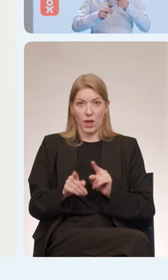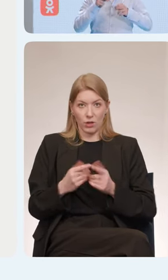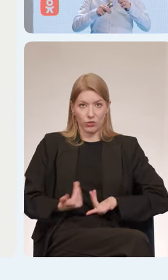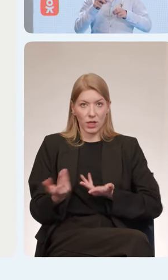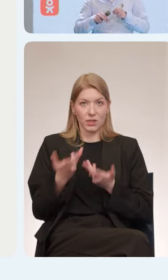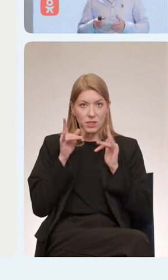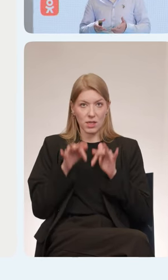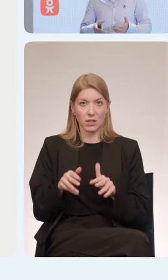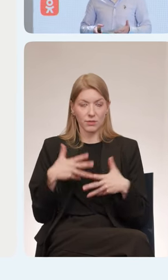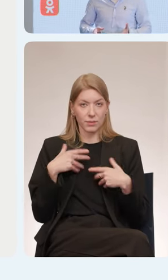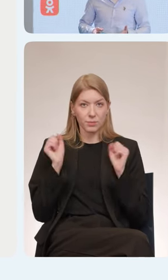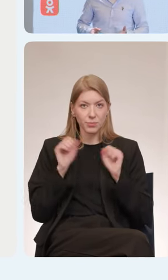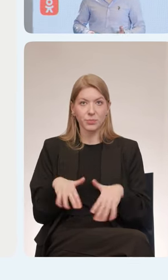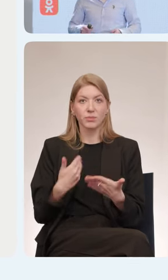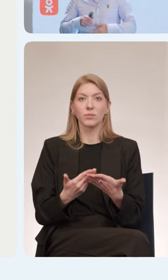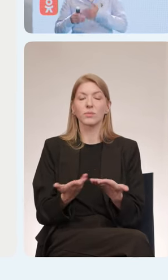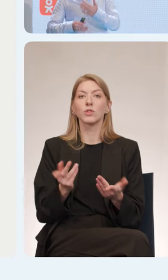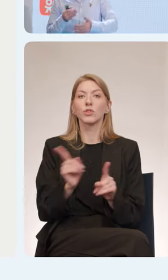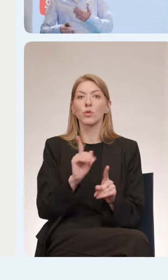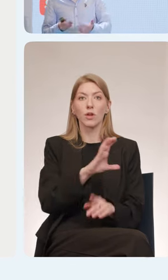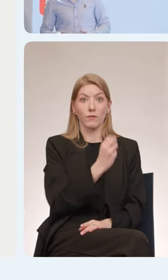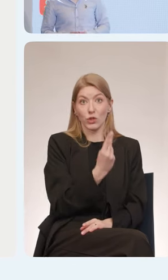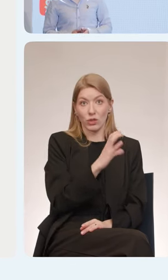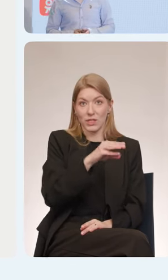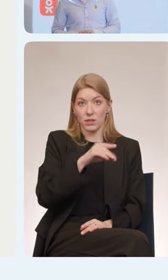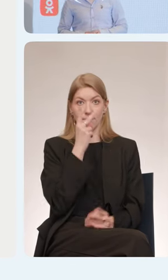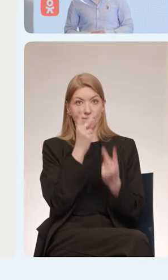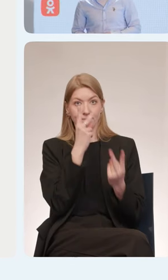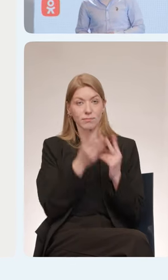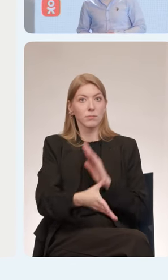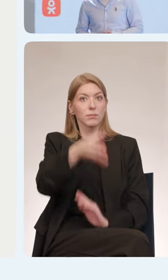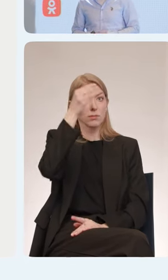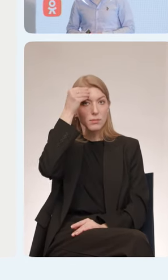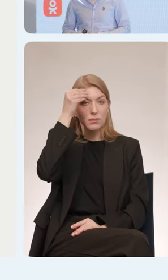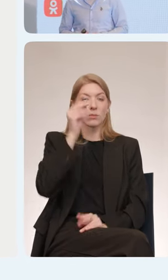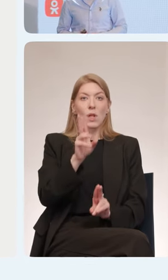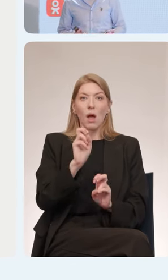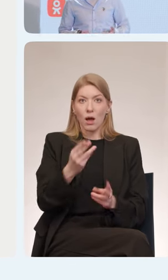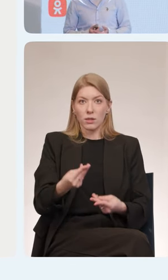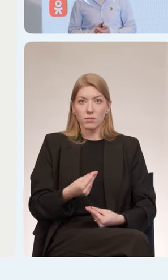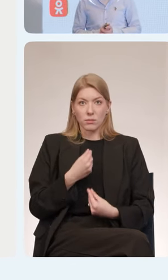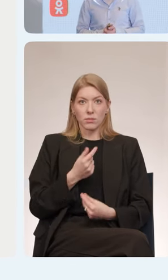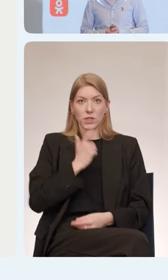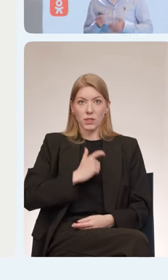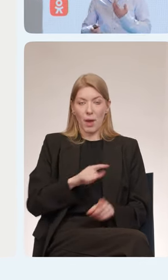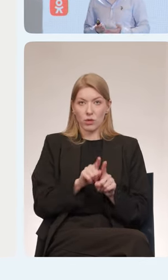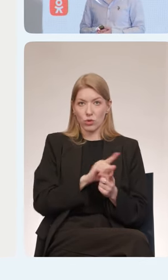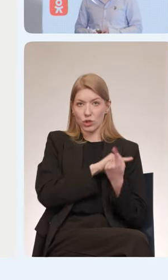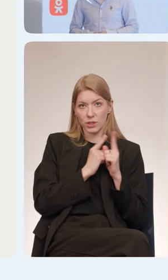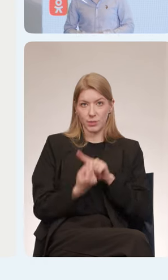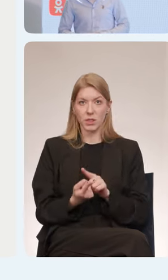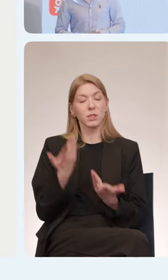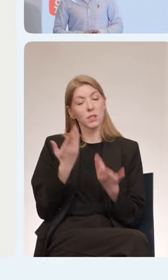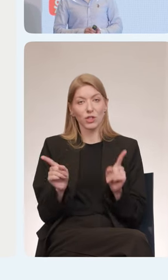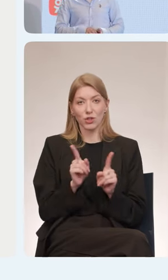вот что-то посмотрели в социальной сети и приняли решение как-то для себя изменить, может быть, модель поведения или что-то